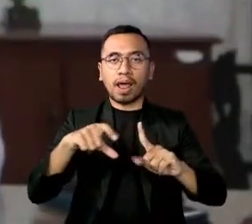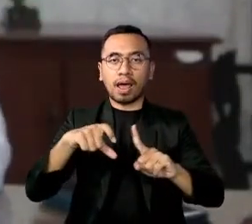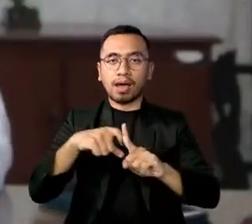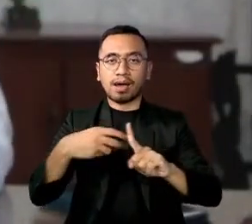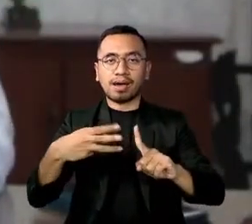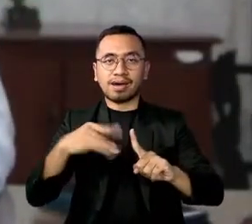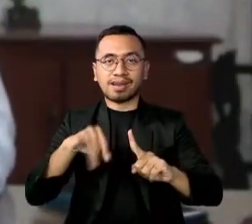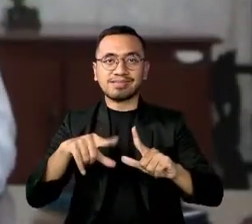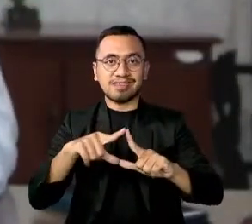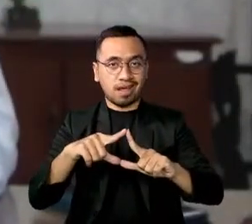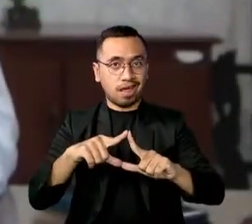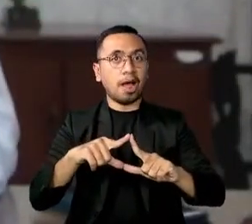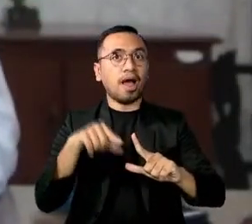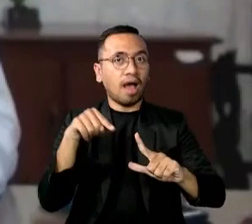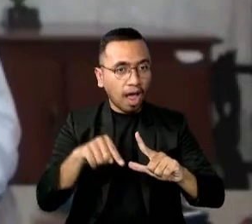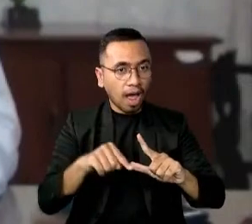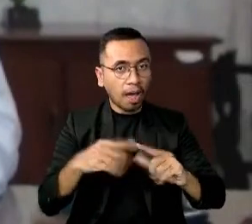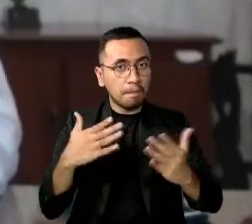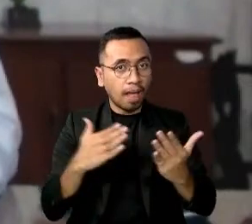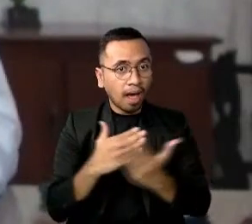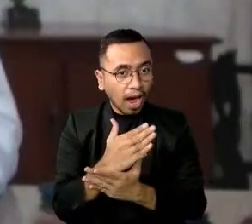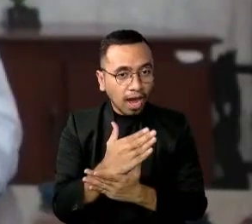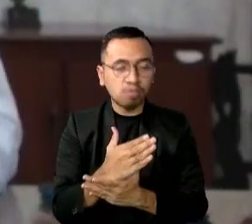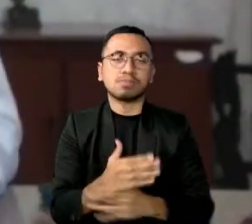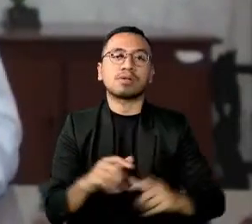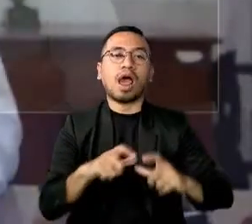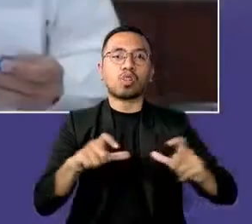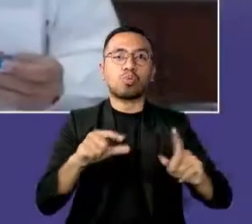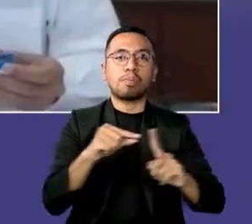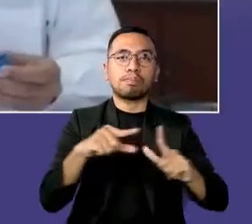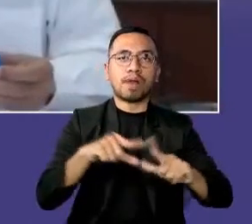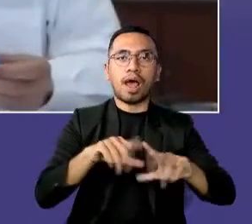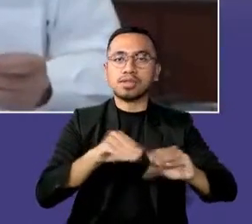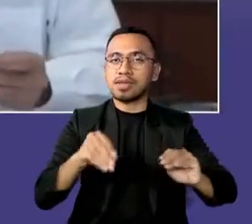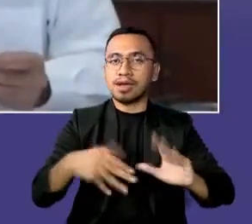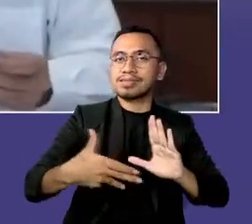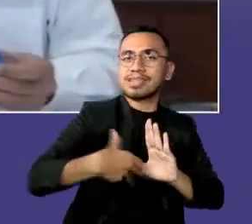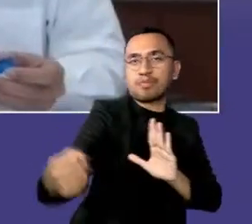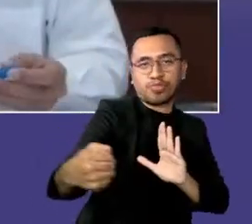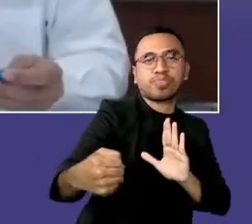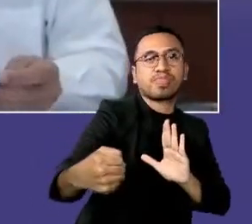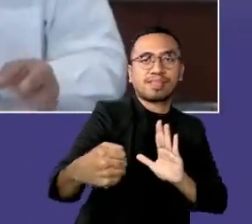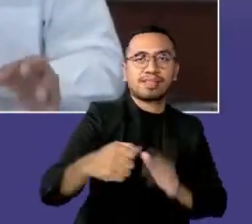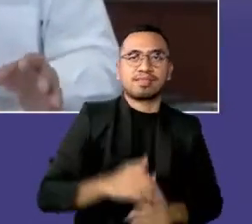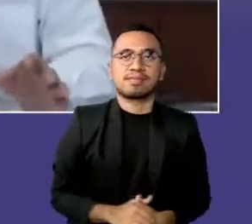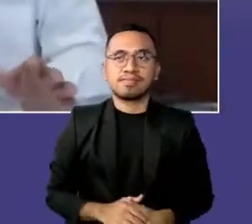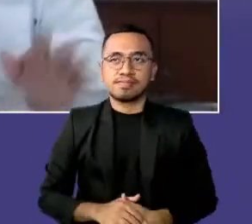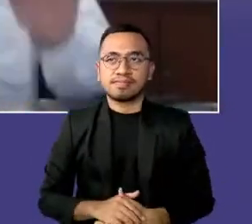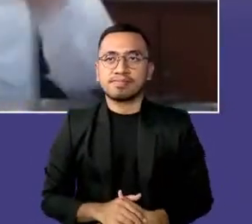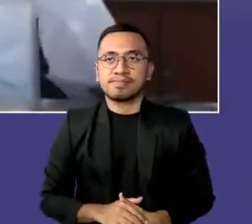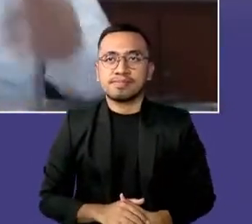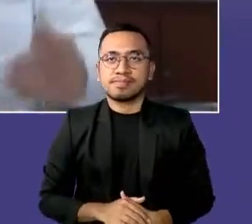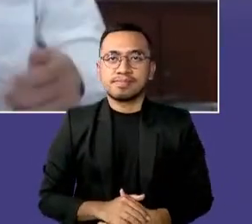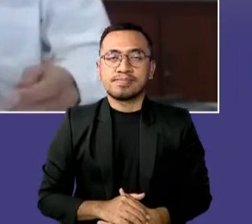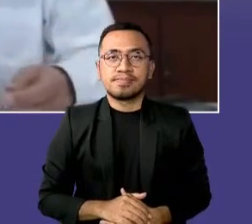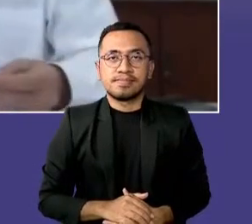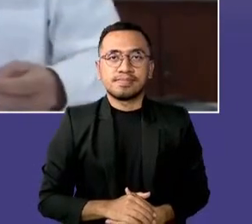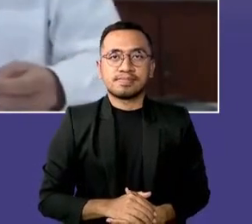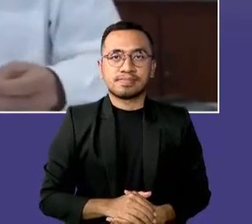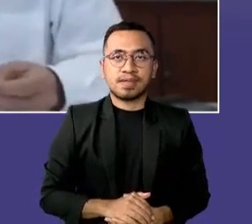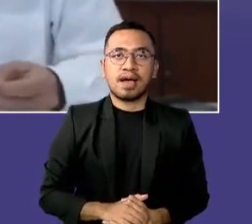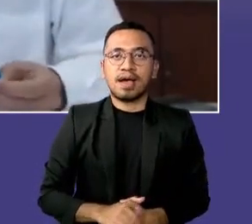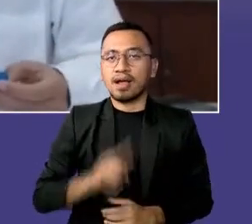dan ini regulasi dan sangsinya tuh sebaiknya dilakukan secara merata yang nasional Ya baik Pak kalau kita berbicara tentang